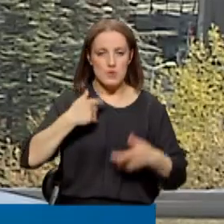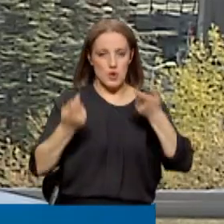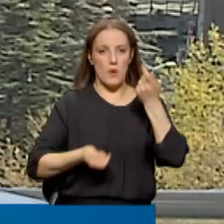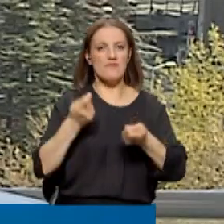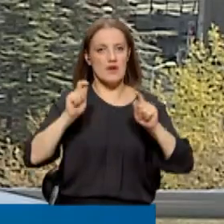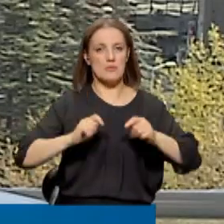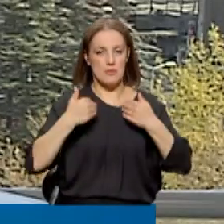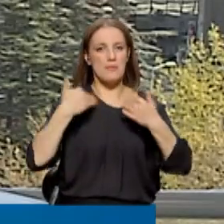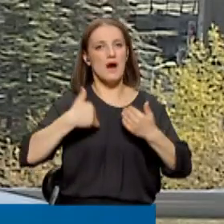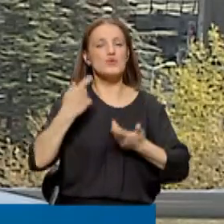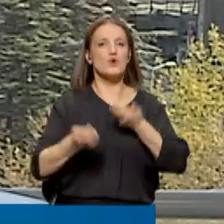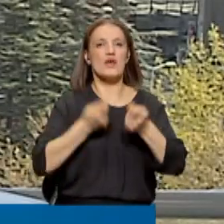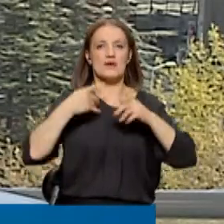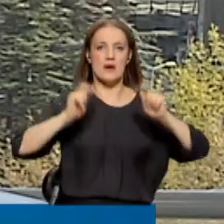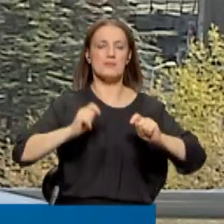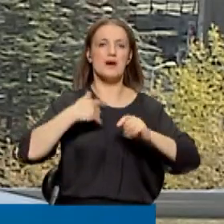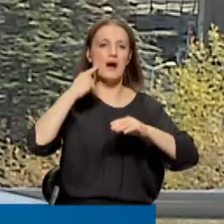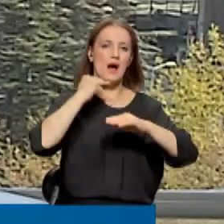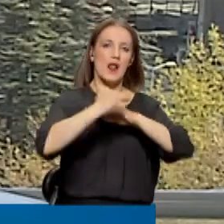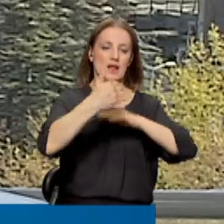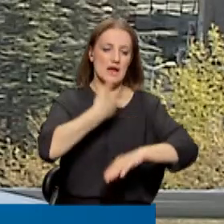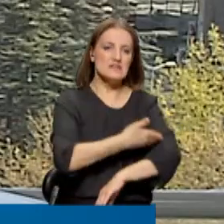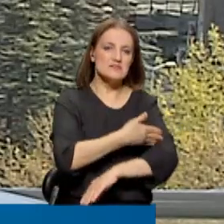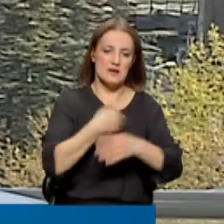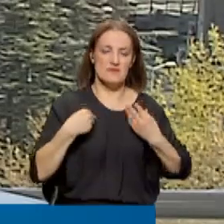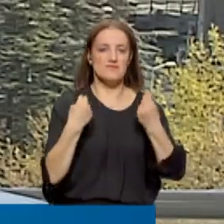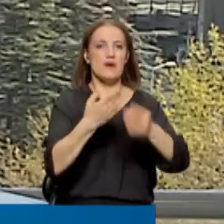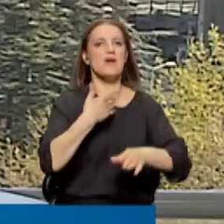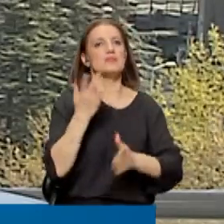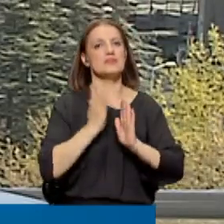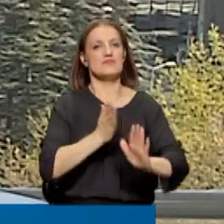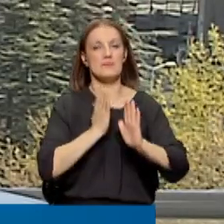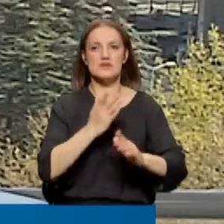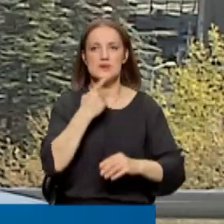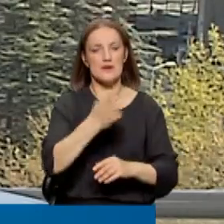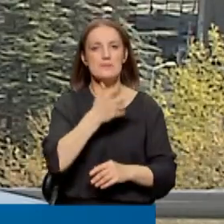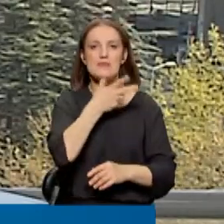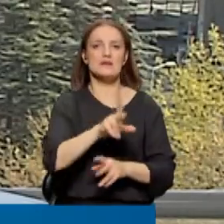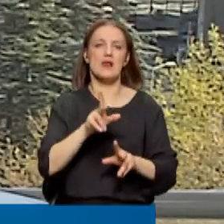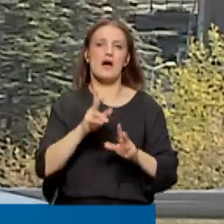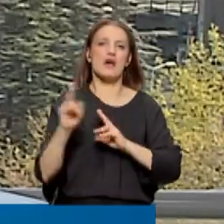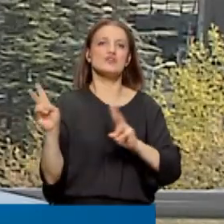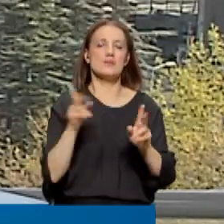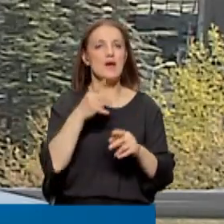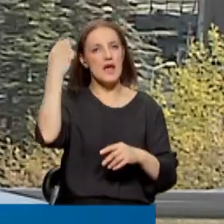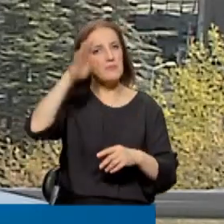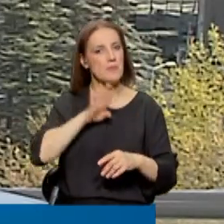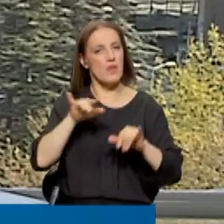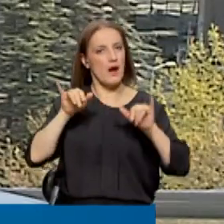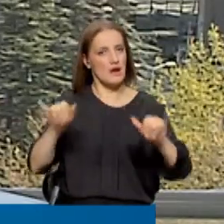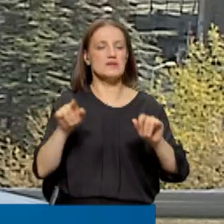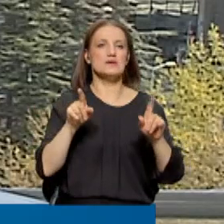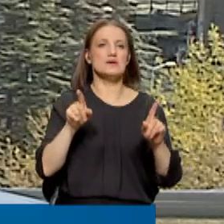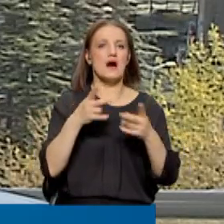ve kamu görevi yapmaya da devam edeceğim. Ben halka hizmet etmeye de devam edeceğim dedi. Benzer açıklamayı yine Ekrem İmamoğlu'ndan